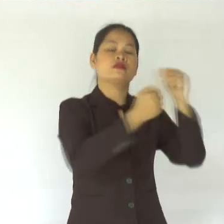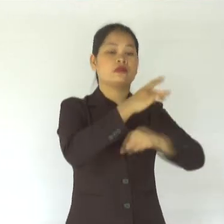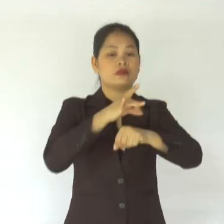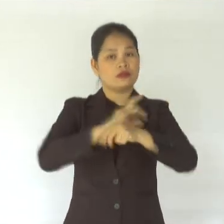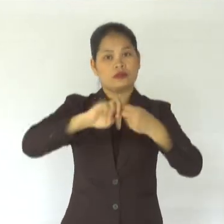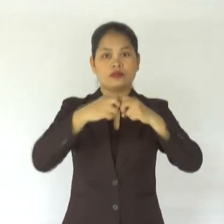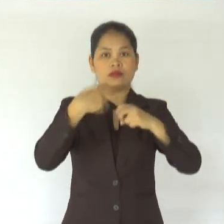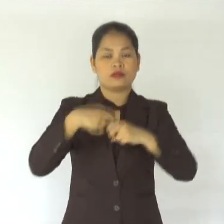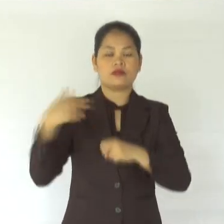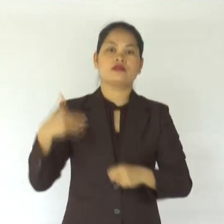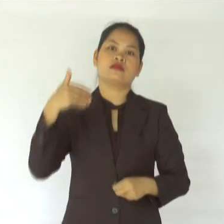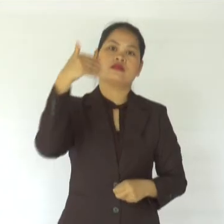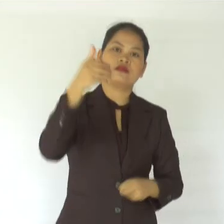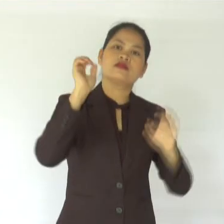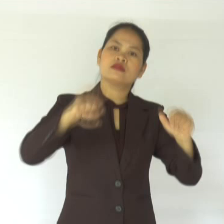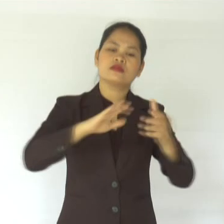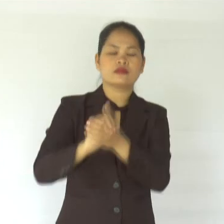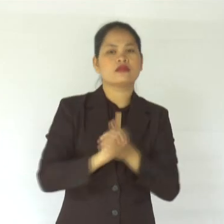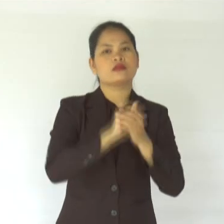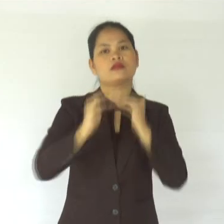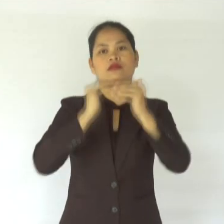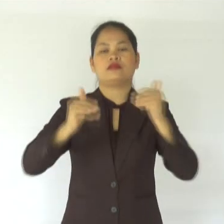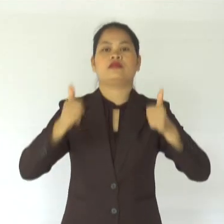sầm cung dương miền ca ri chim rời.